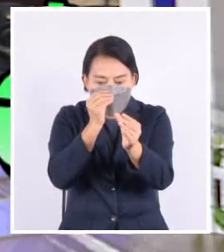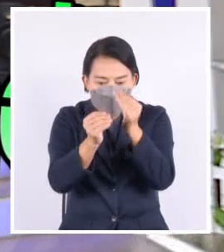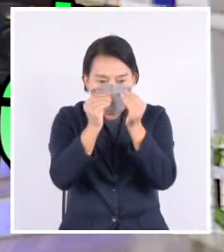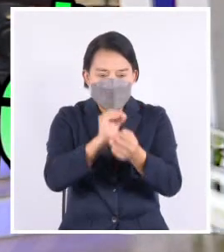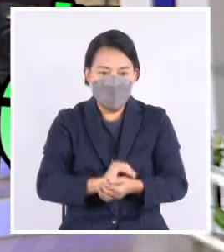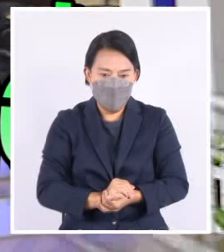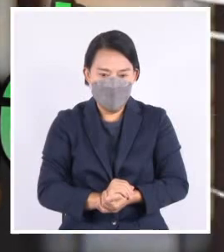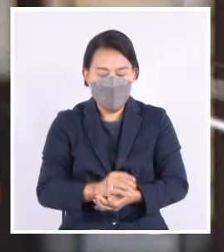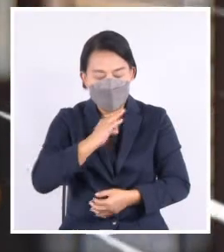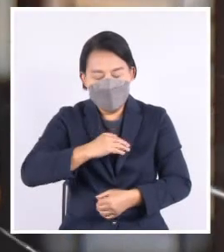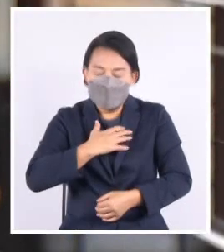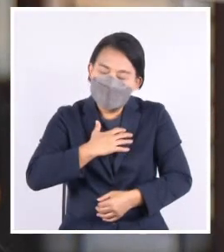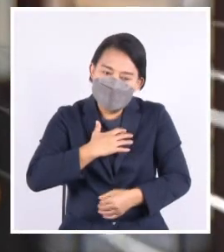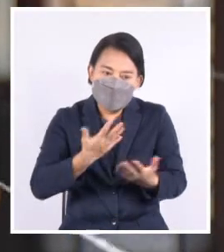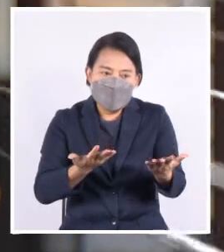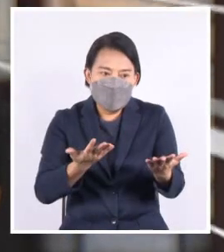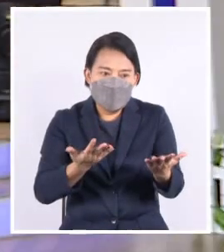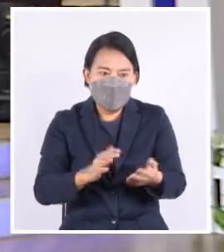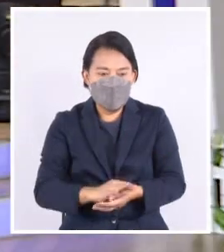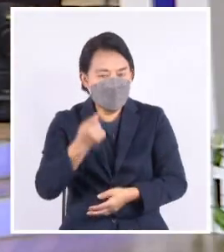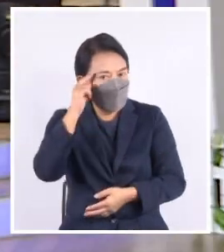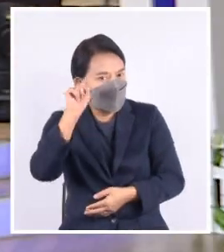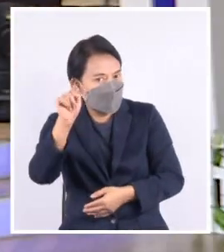ให้บอกว่าอุกอั่งแต่ถ้าคิดถึงจังเนี่ยเข